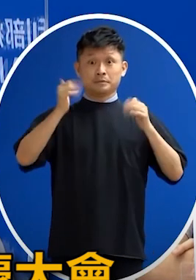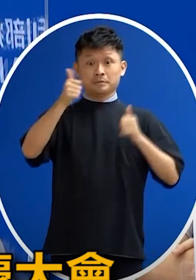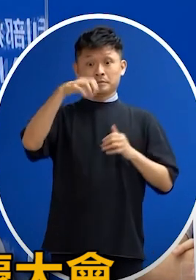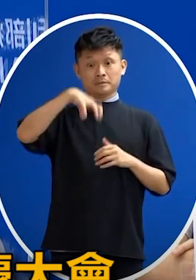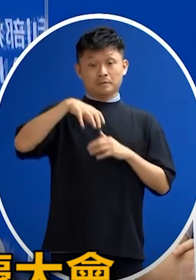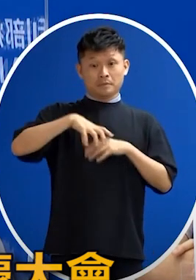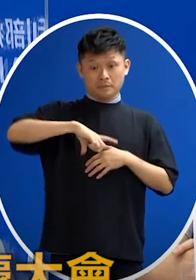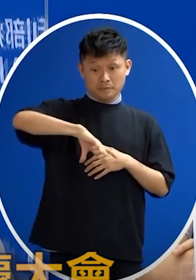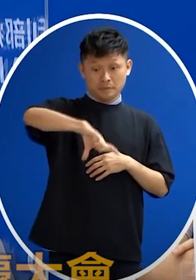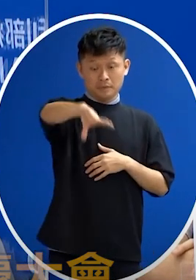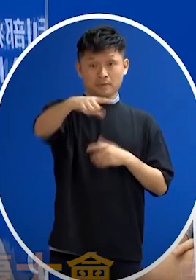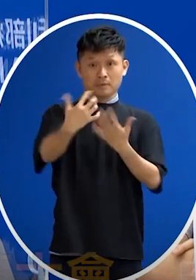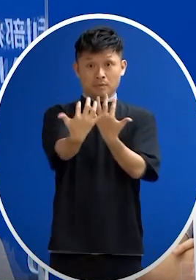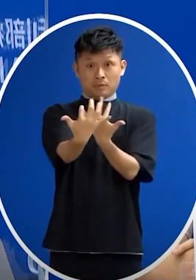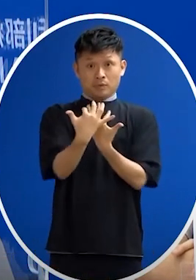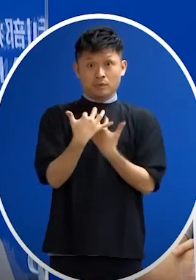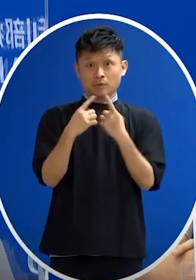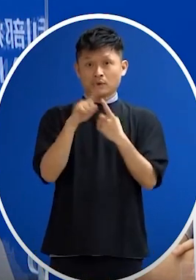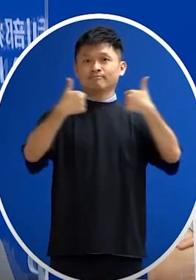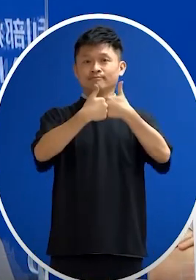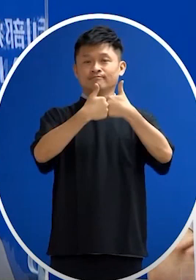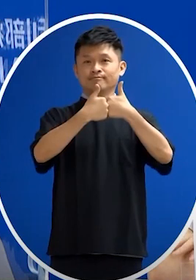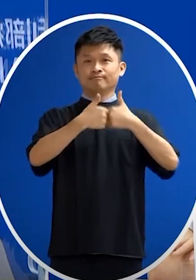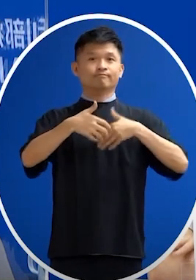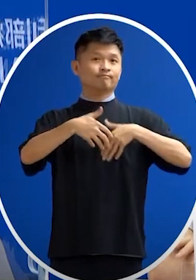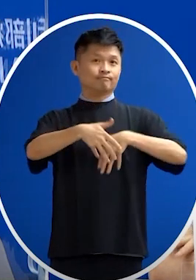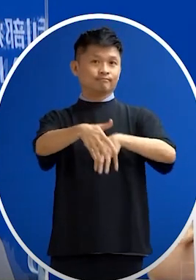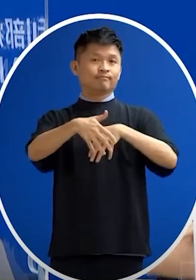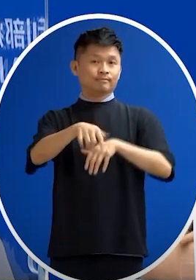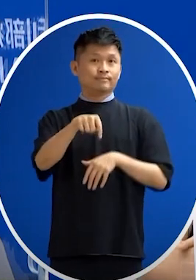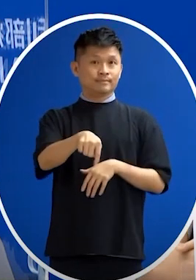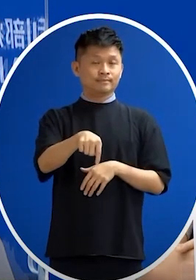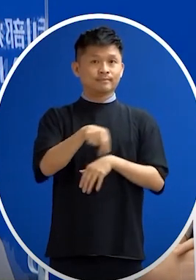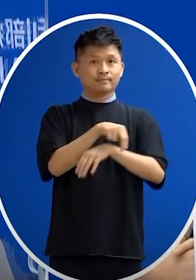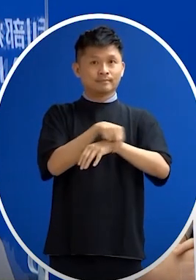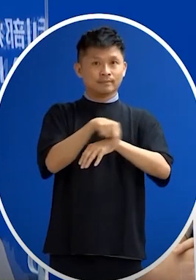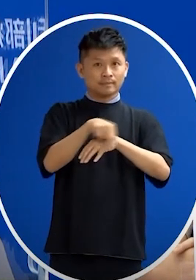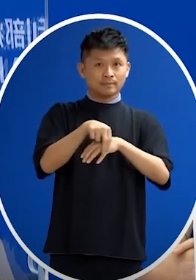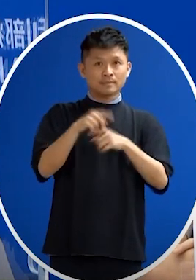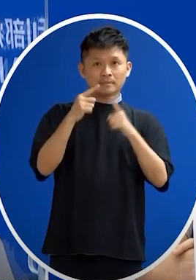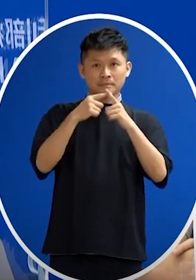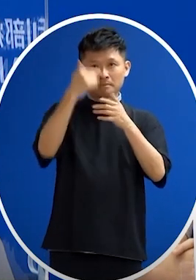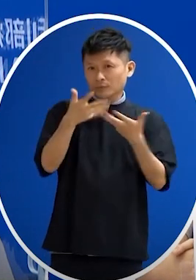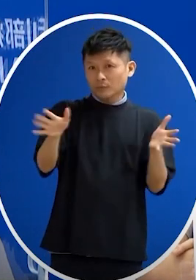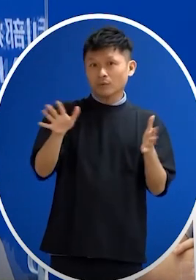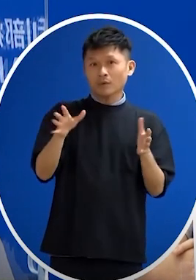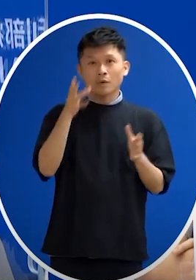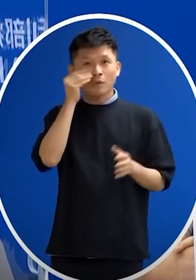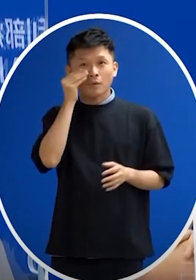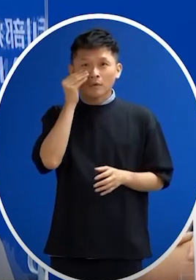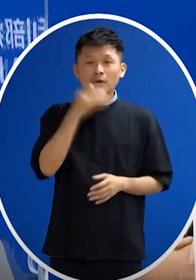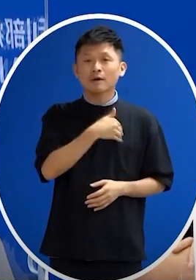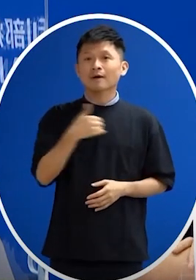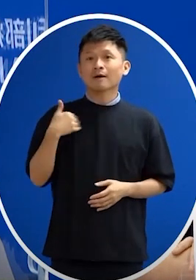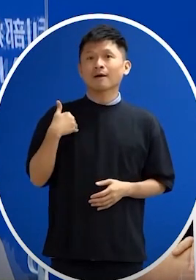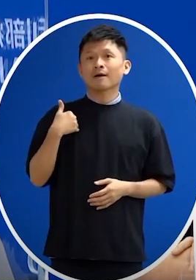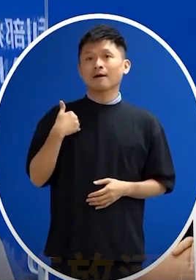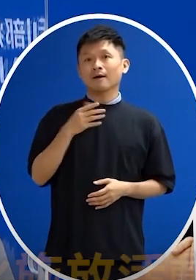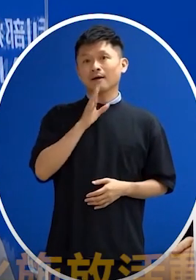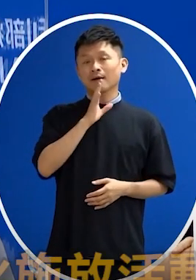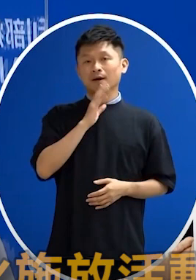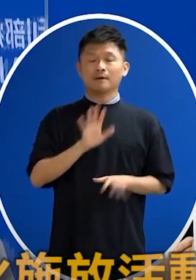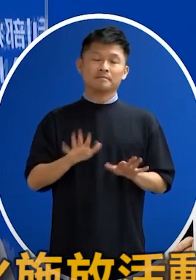到1万多人来进场参股，目前的规划是降载到6000参加国庆大